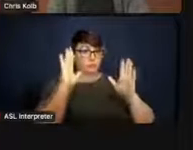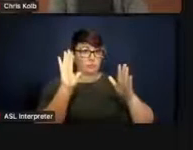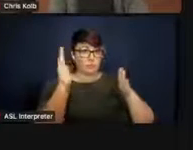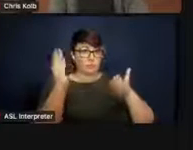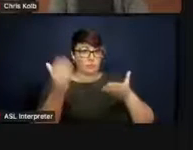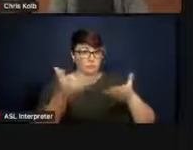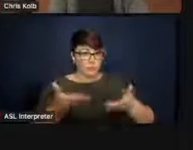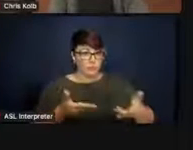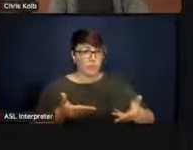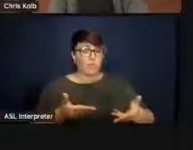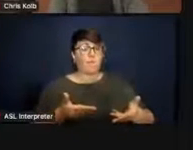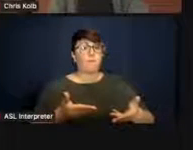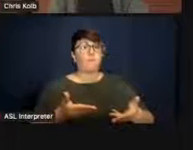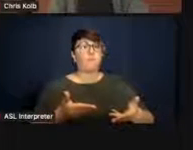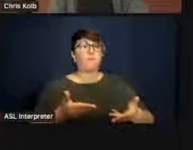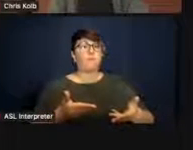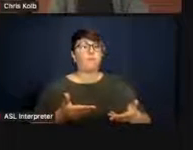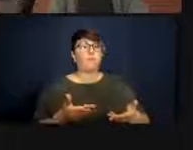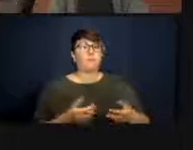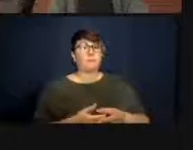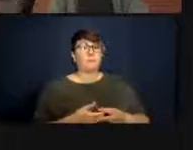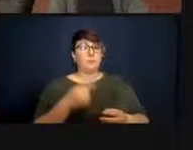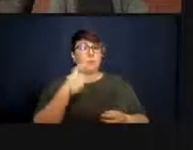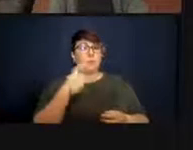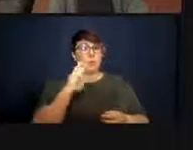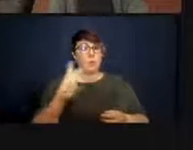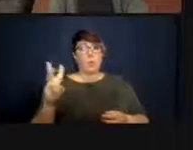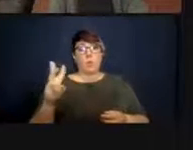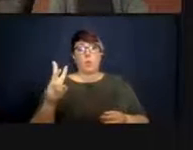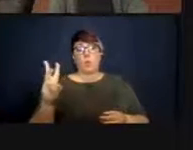المعلمين أيضا لدينا طريقة